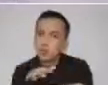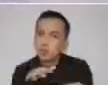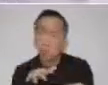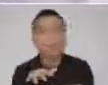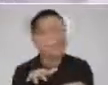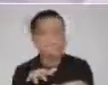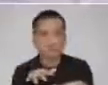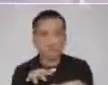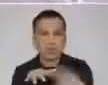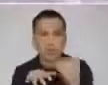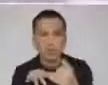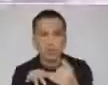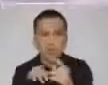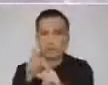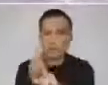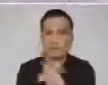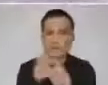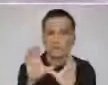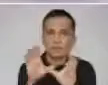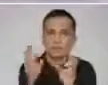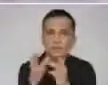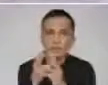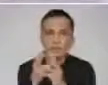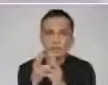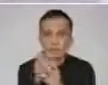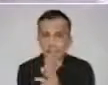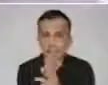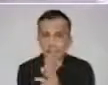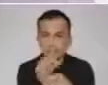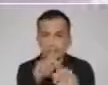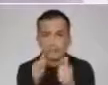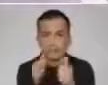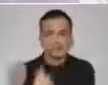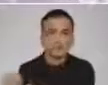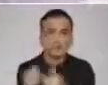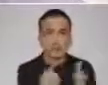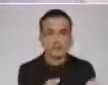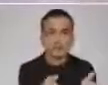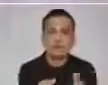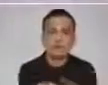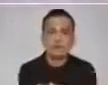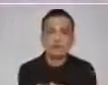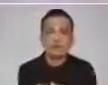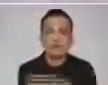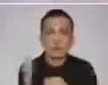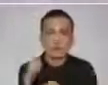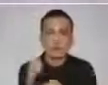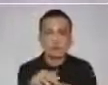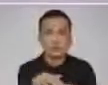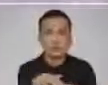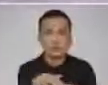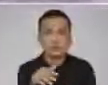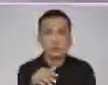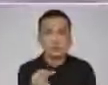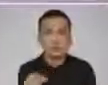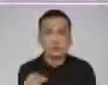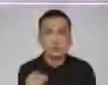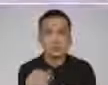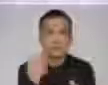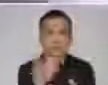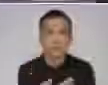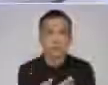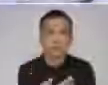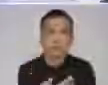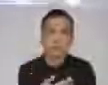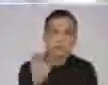traffic situation. So ganun po kahaba yung tail end ng trapiko mula doon sa may Elliptical Road corner North Avenue. Last naman, dito tayo sa may